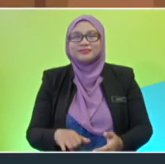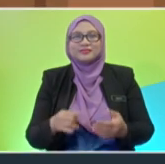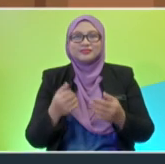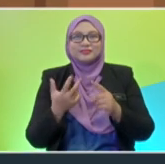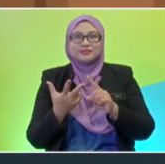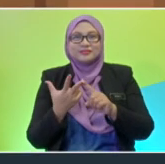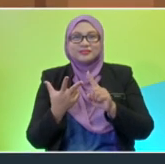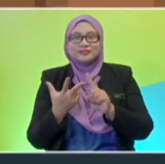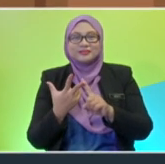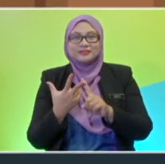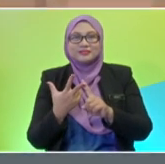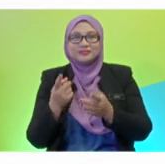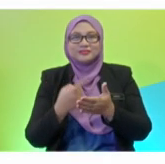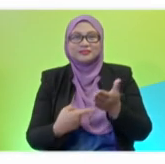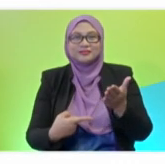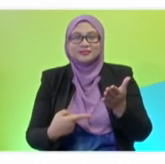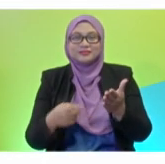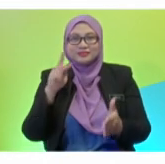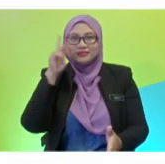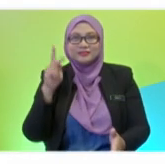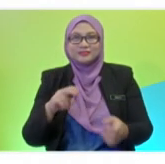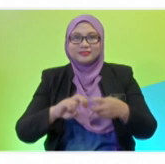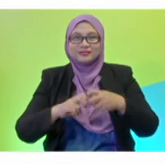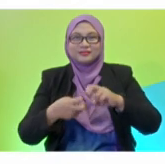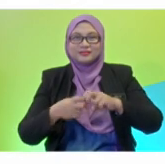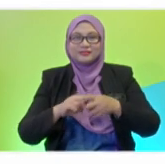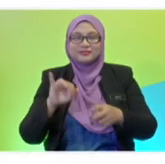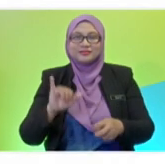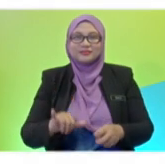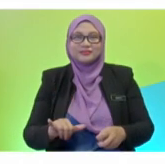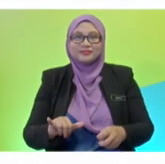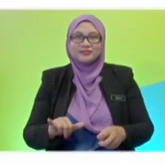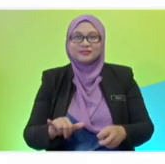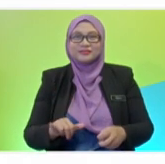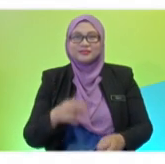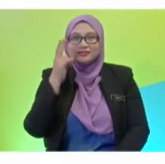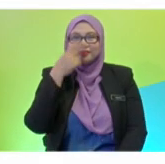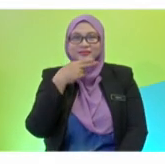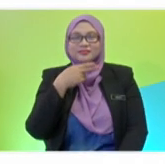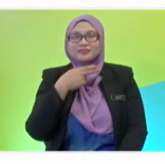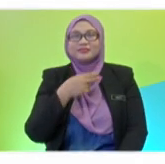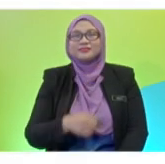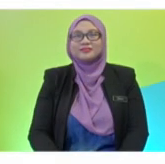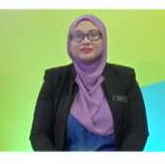yang ketiga Apakah masalah yang dihadapi beliau lagi